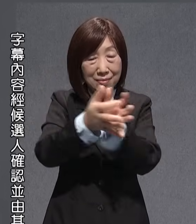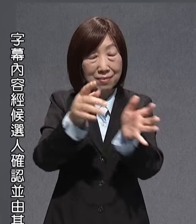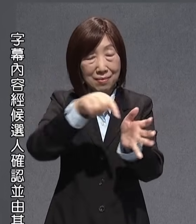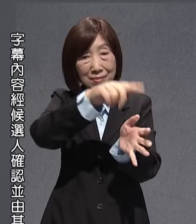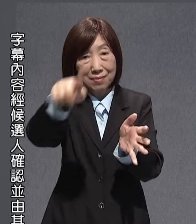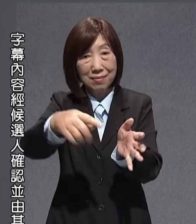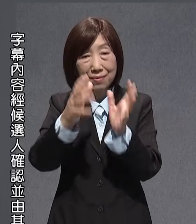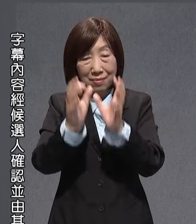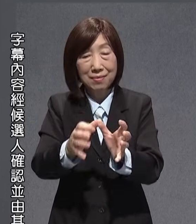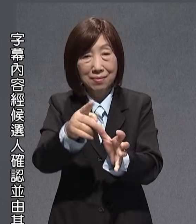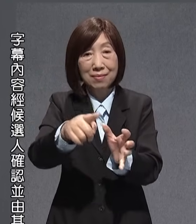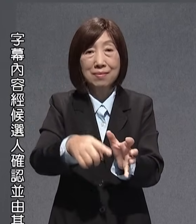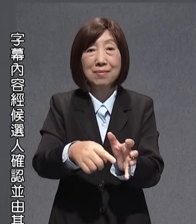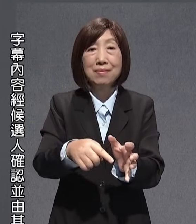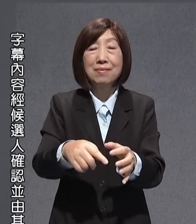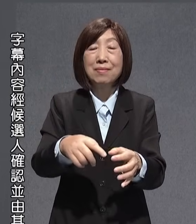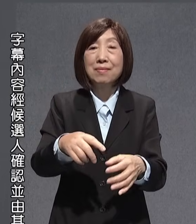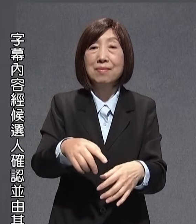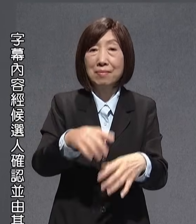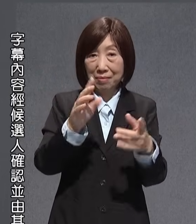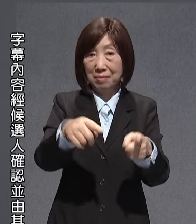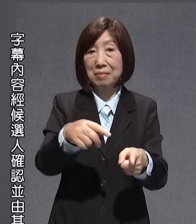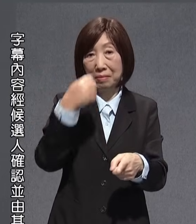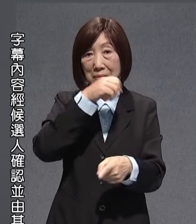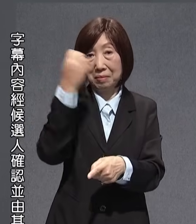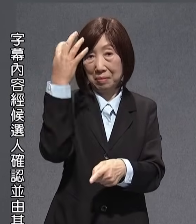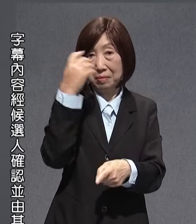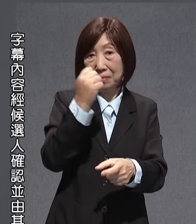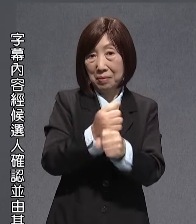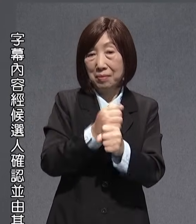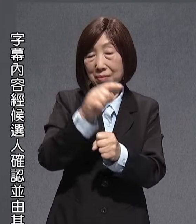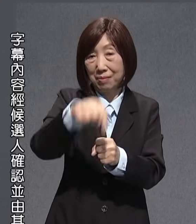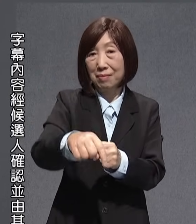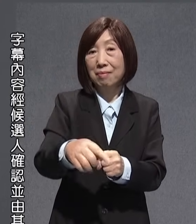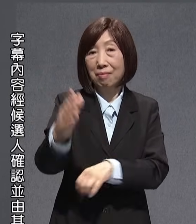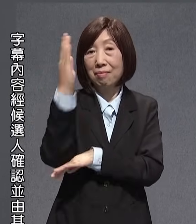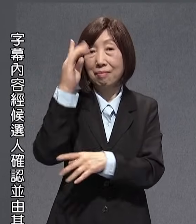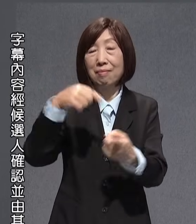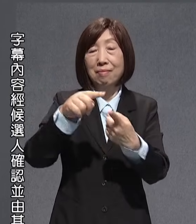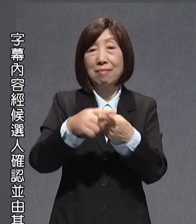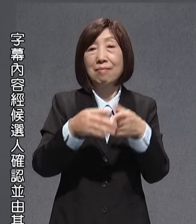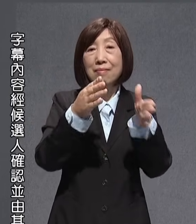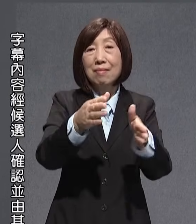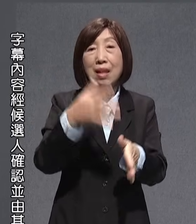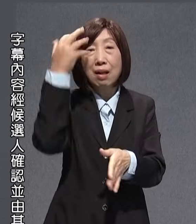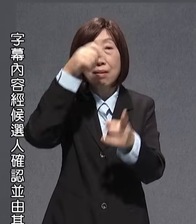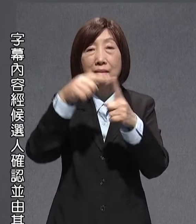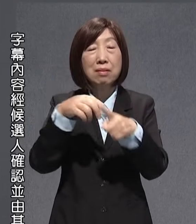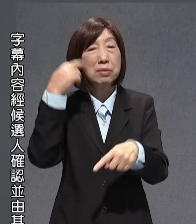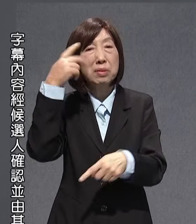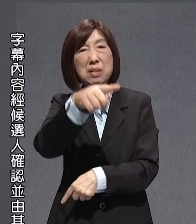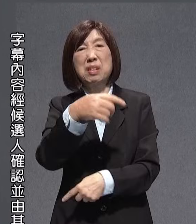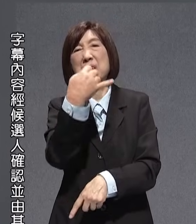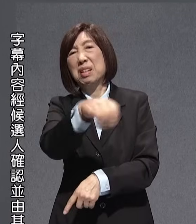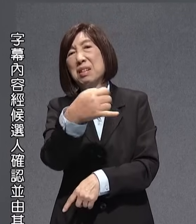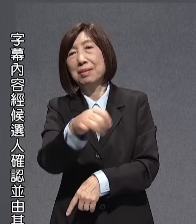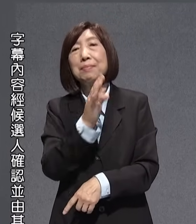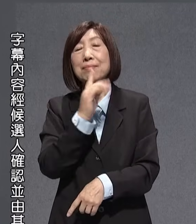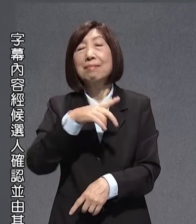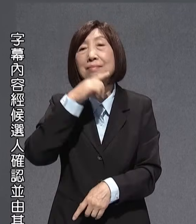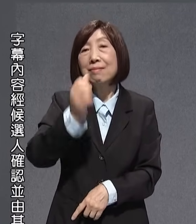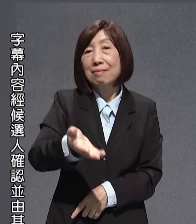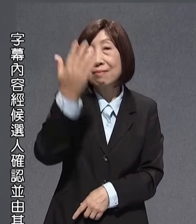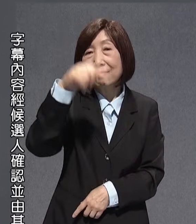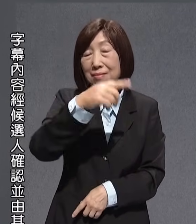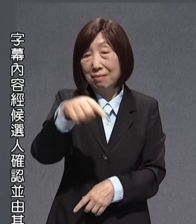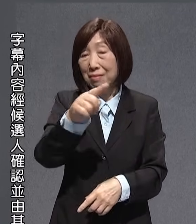也是台湾的一个新经济的领域。政府应当带头去除老人的污名化标签，给65岁以上